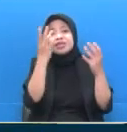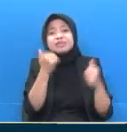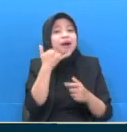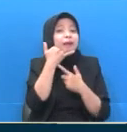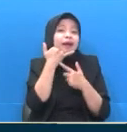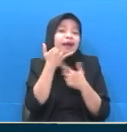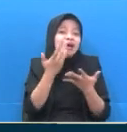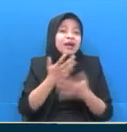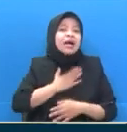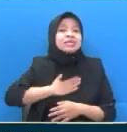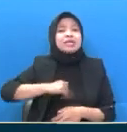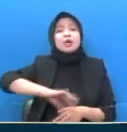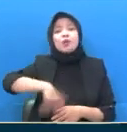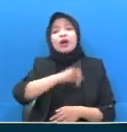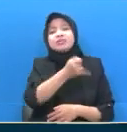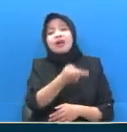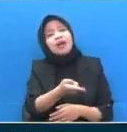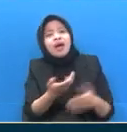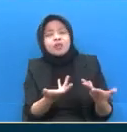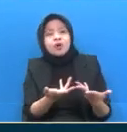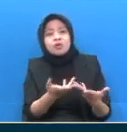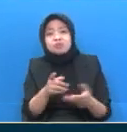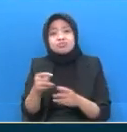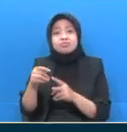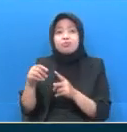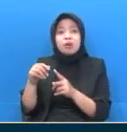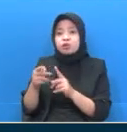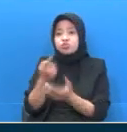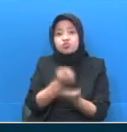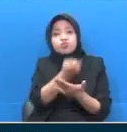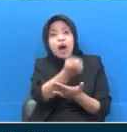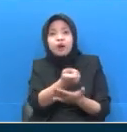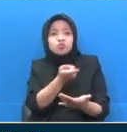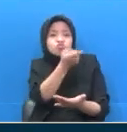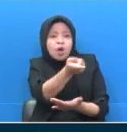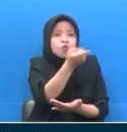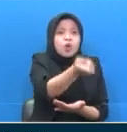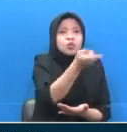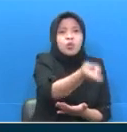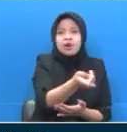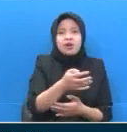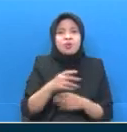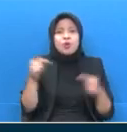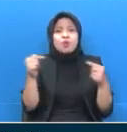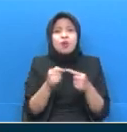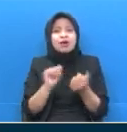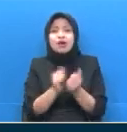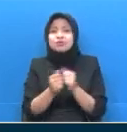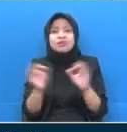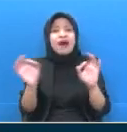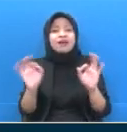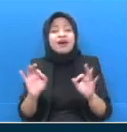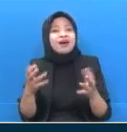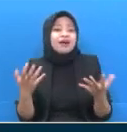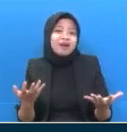tidak, kasihan tuh keluarga almarhum. Atau juga dengan sebaliknya, tuduhan-tuduhan yang tidak mendasar, yang sebetulnya tidak ada kaitannya dengan suatu pembunuhan